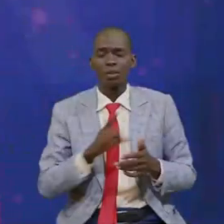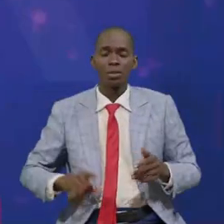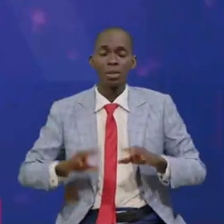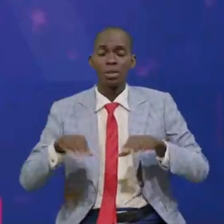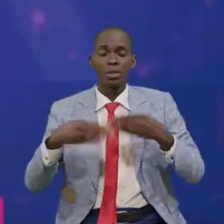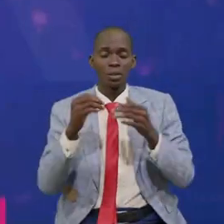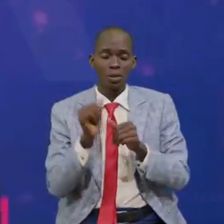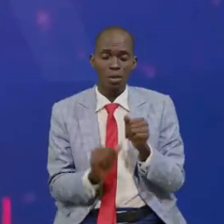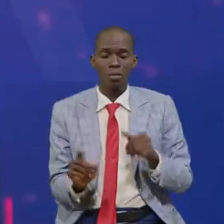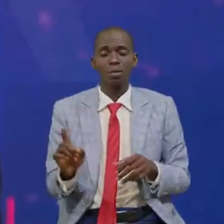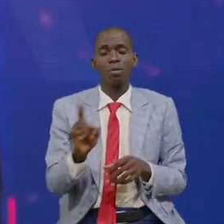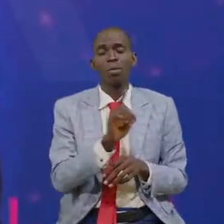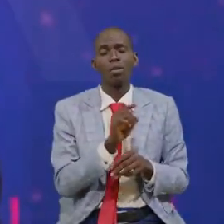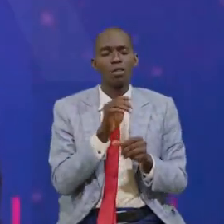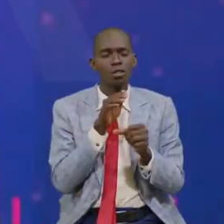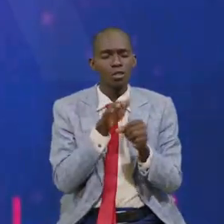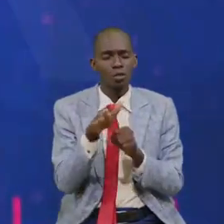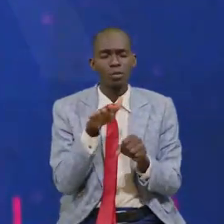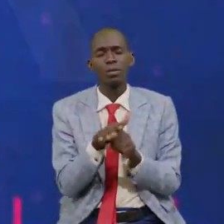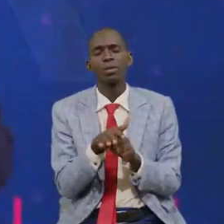Donne à chacun, Seigneur,